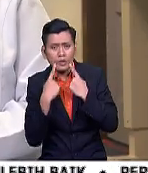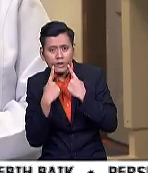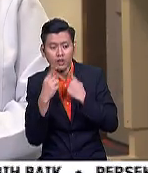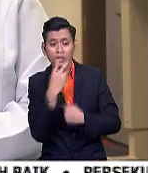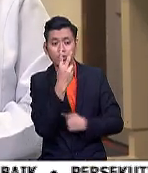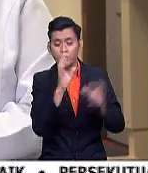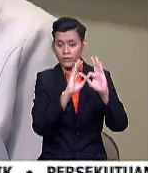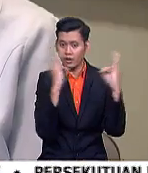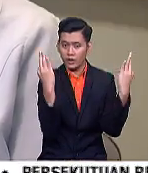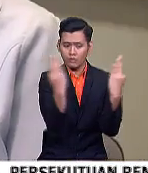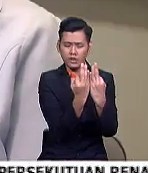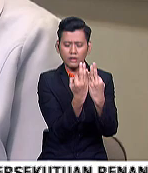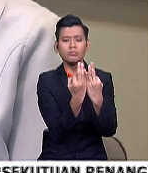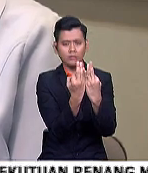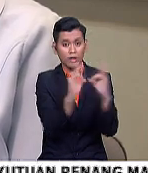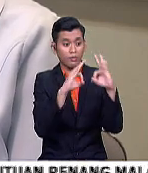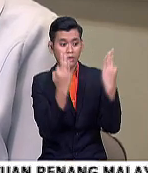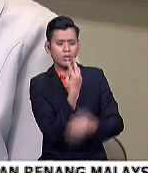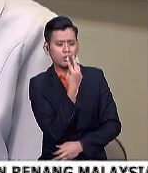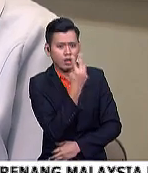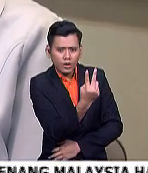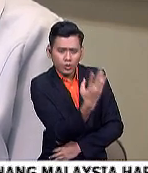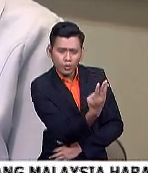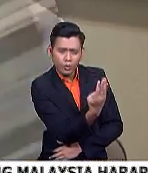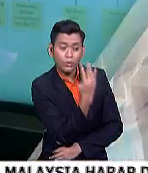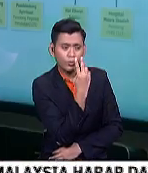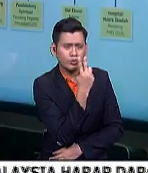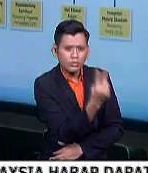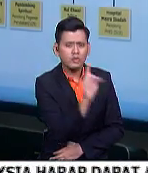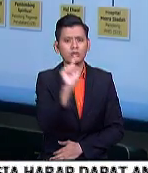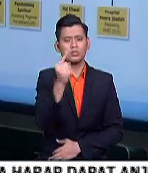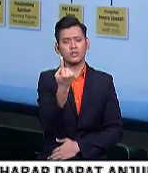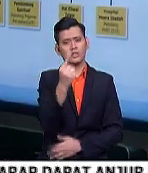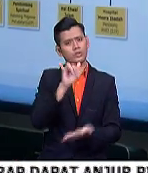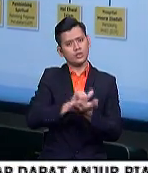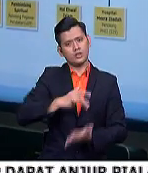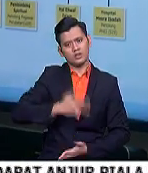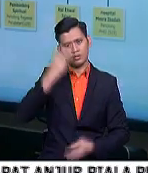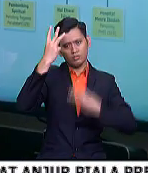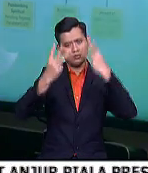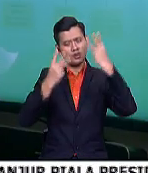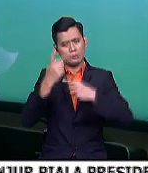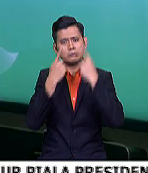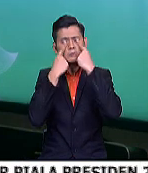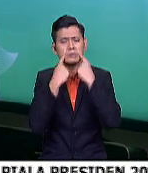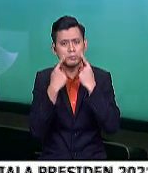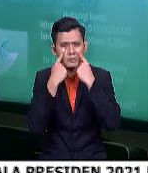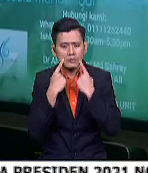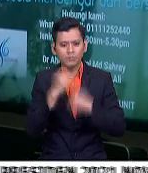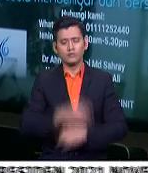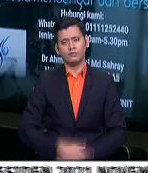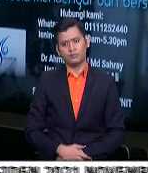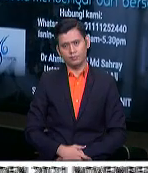tengok dia waktu dah dia dah tak ada kan. Ataupun yang paling membimbangkan kita adalah